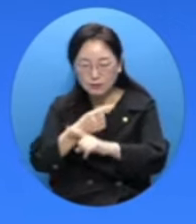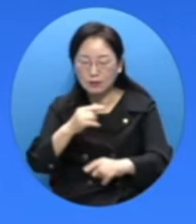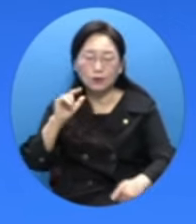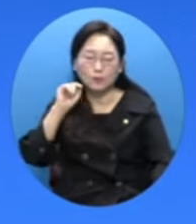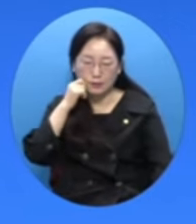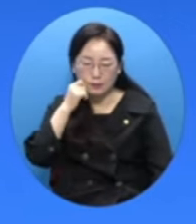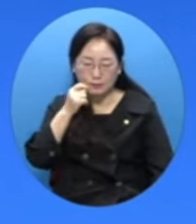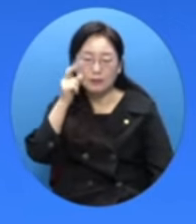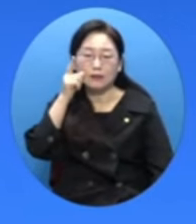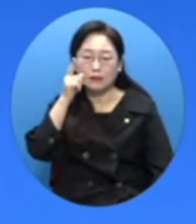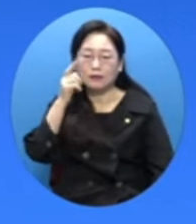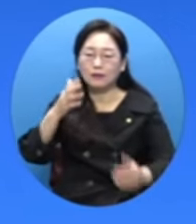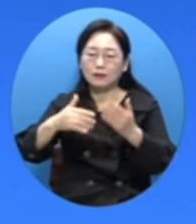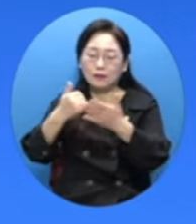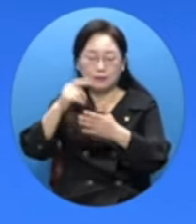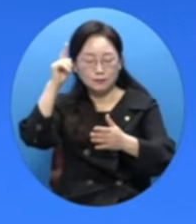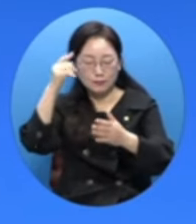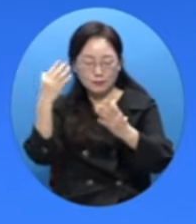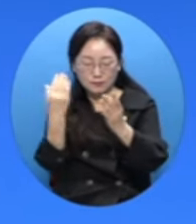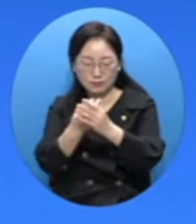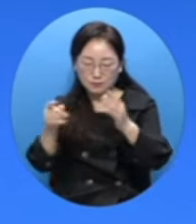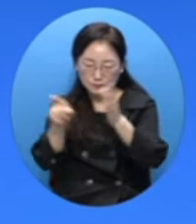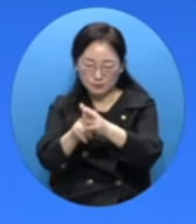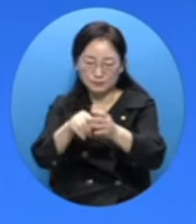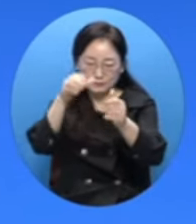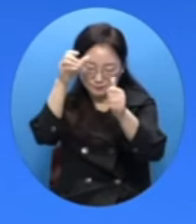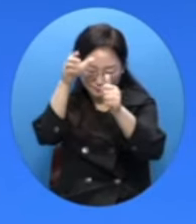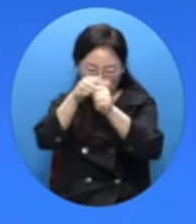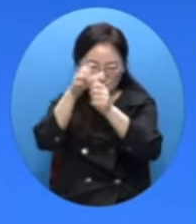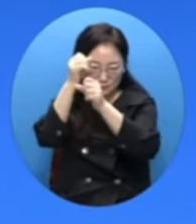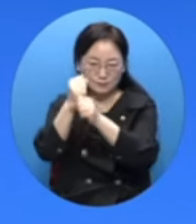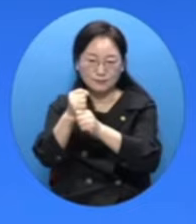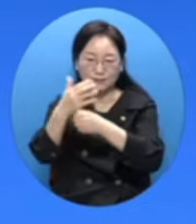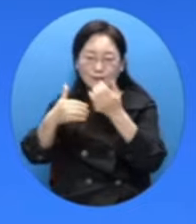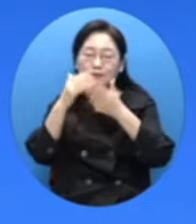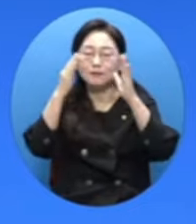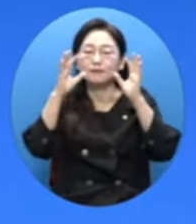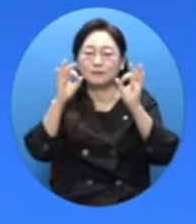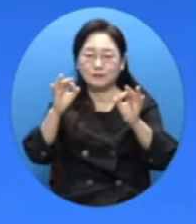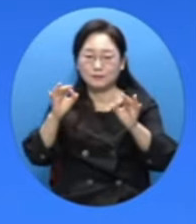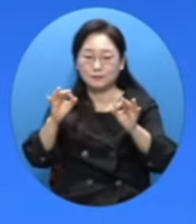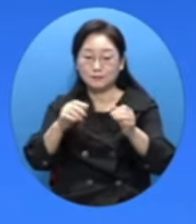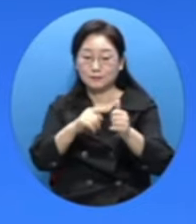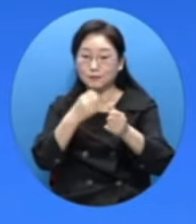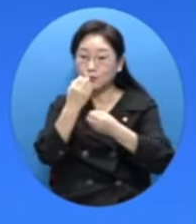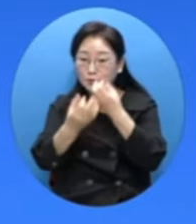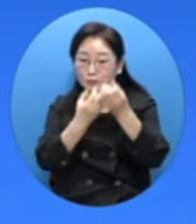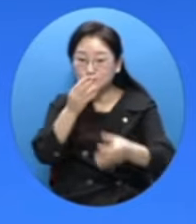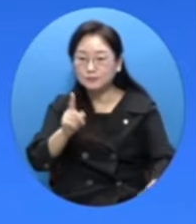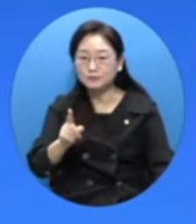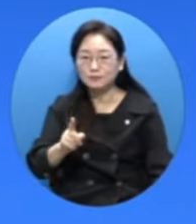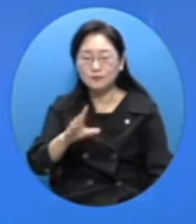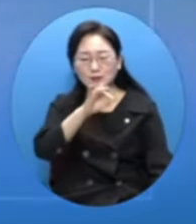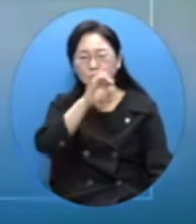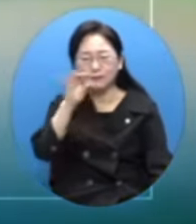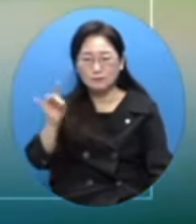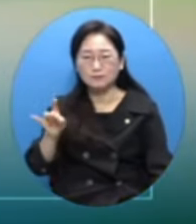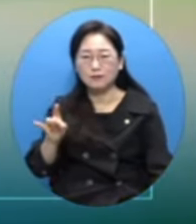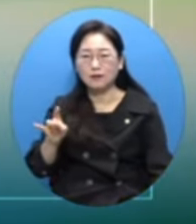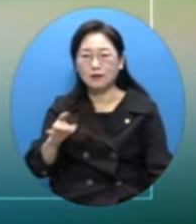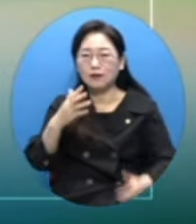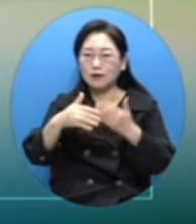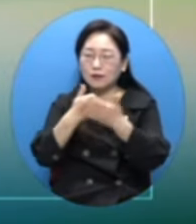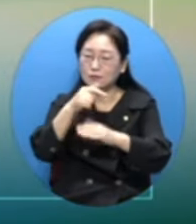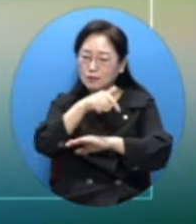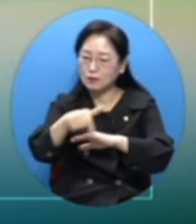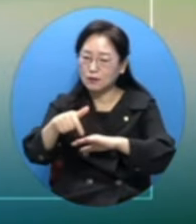그래서 하나님을 전복적으로 더 믿고 의지하게 되었습니다. 하나님만 바라보게 되었습니다. 이런 고백을 합니다. 때로는 하나님께서 아무런 계획을